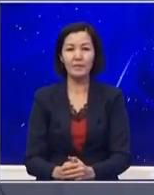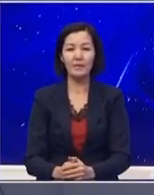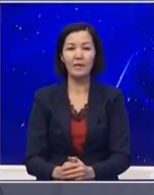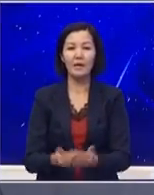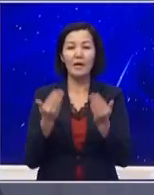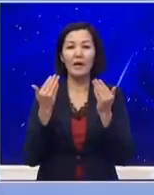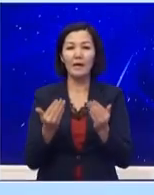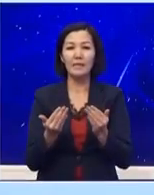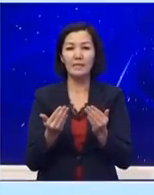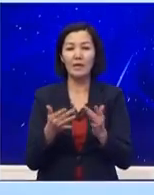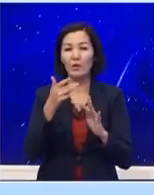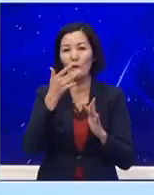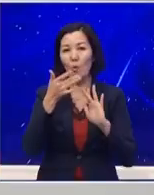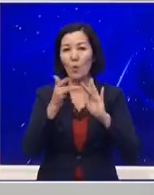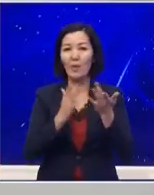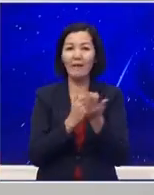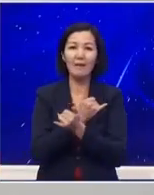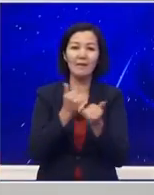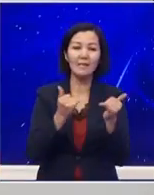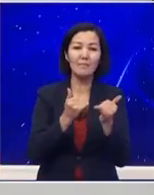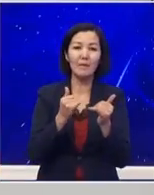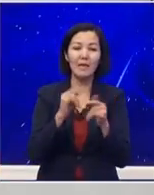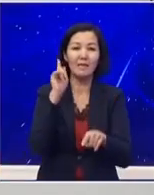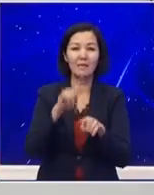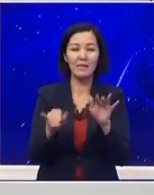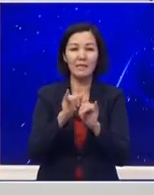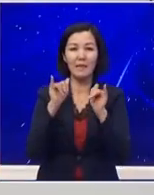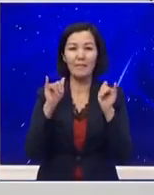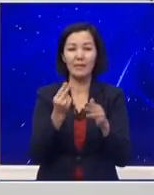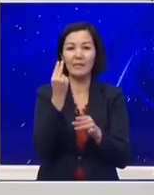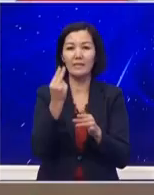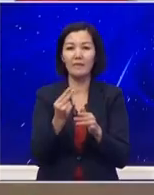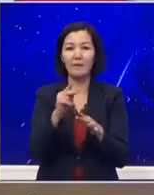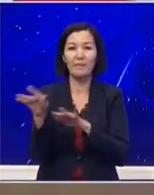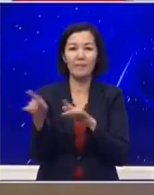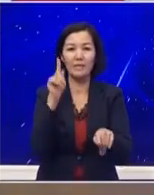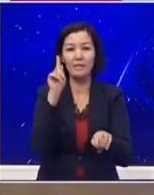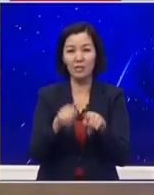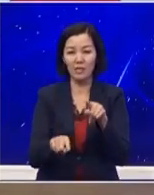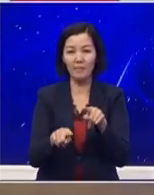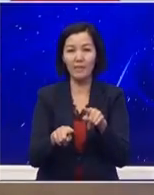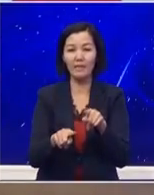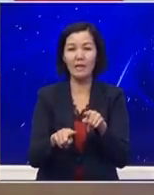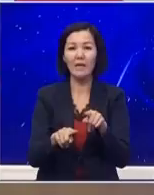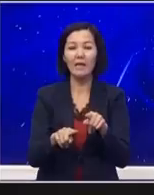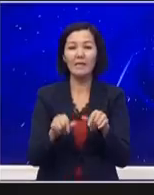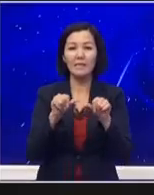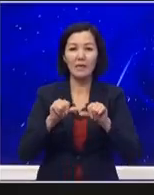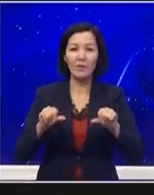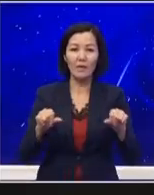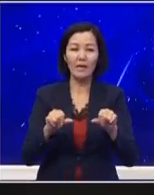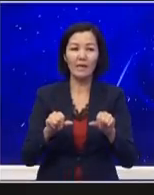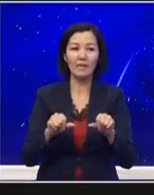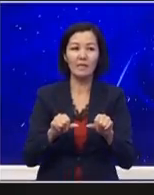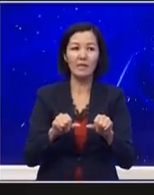Пандемияда онлайн қызмет қарқынды дамыды. Әлемді әбігерге салған індет елдегі цифрландыру процесін жылдамдатты. Сәуелсіз сарапшы Нұрлан Жанай